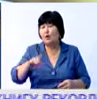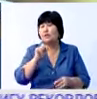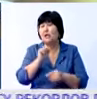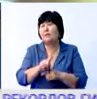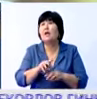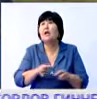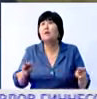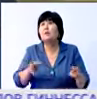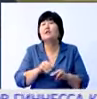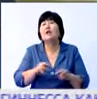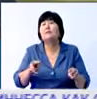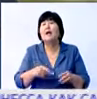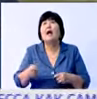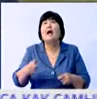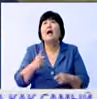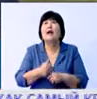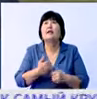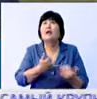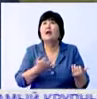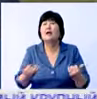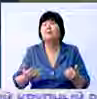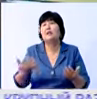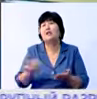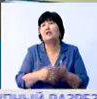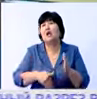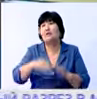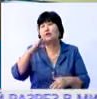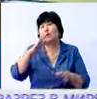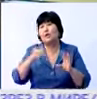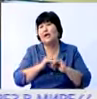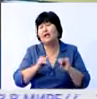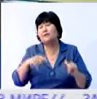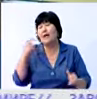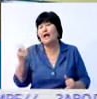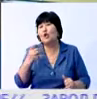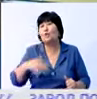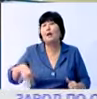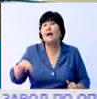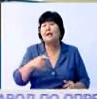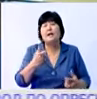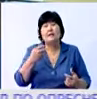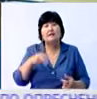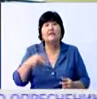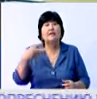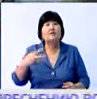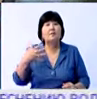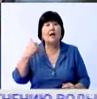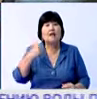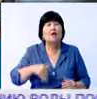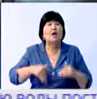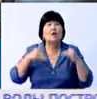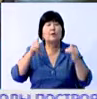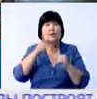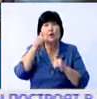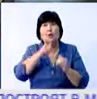правительству министерством акимом обеспечить достижение высоких результатов развитии экономики страны к 2025 году повысить